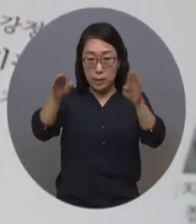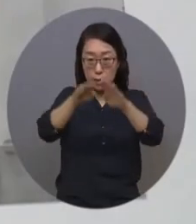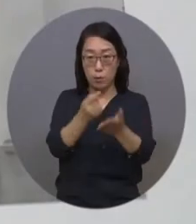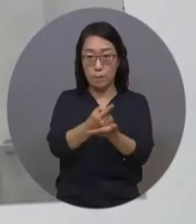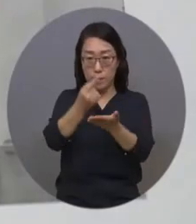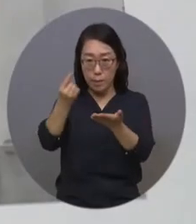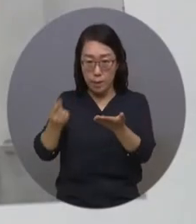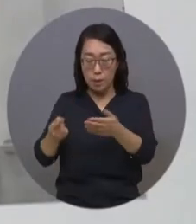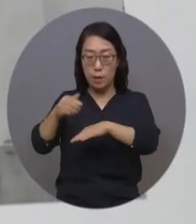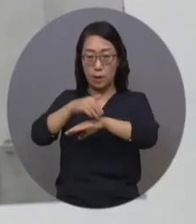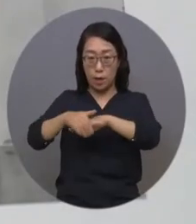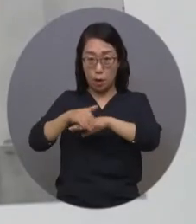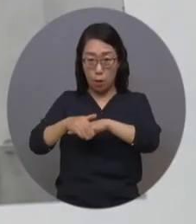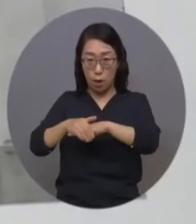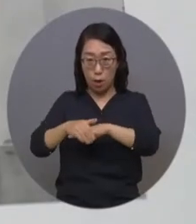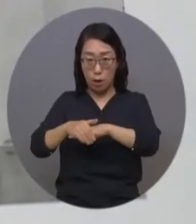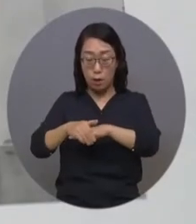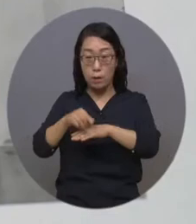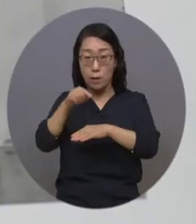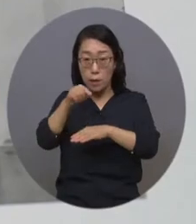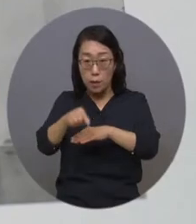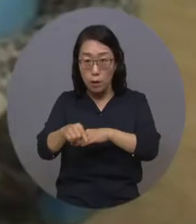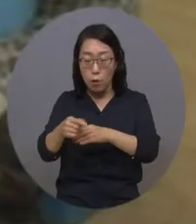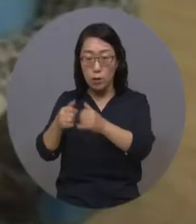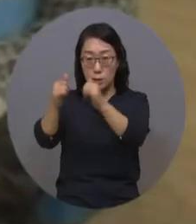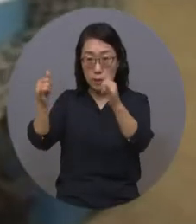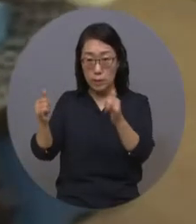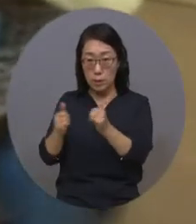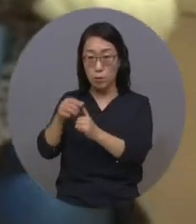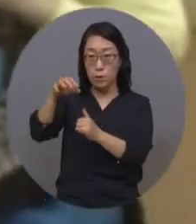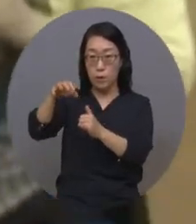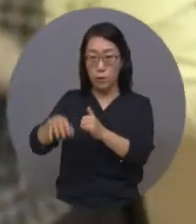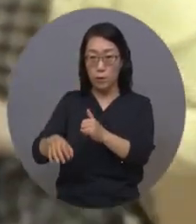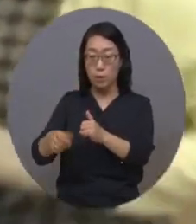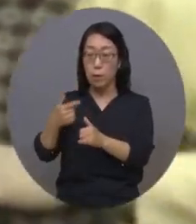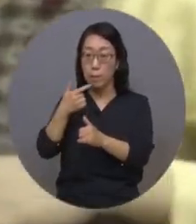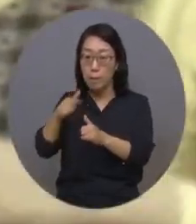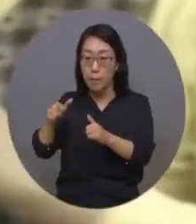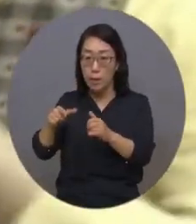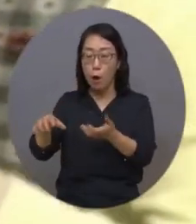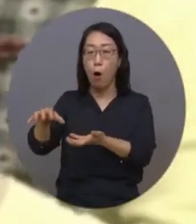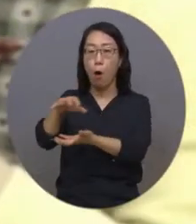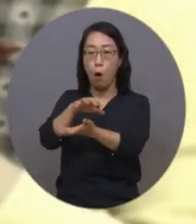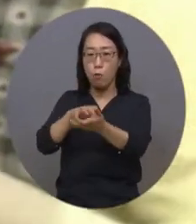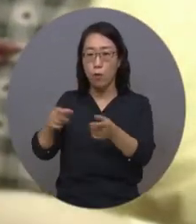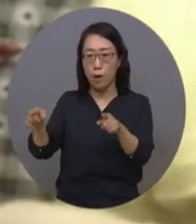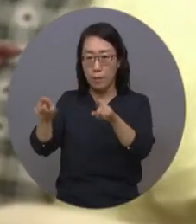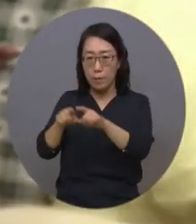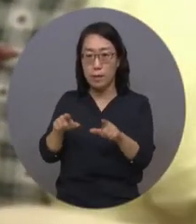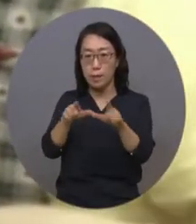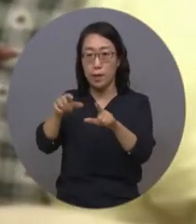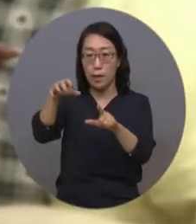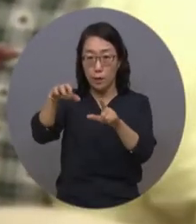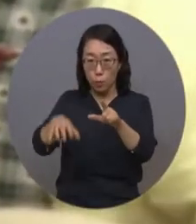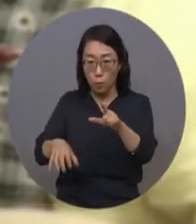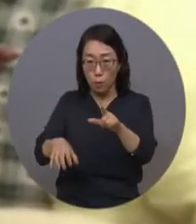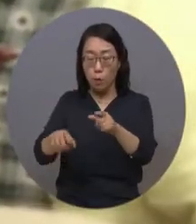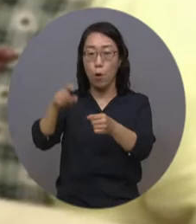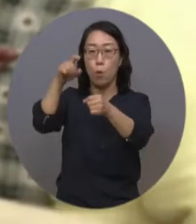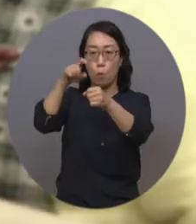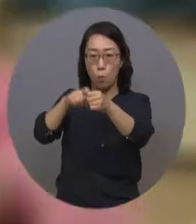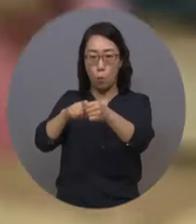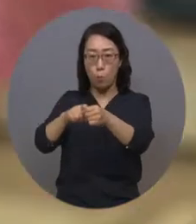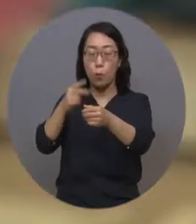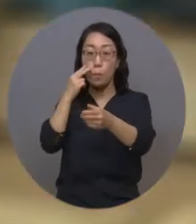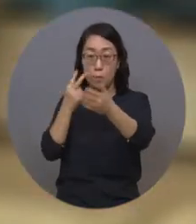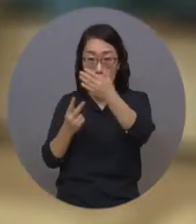통해 장애인이 지역사회에서 비장애인과 어울려 살아가는 삶을 위한 비전과 목표가 마련되었지만